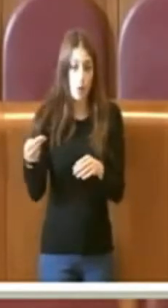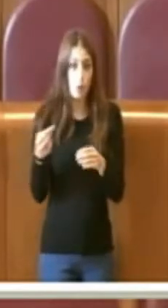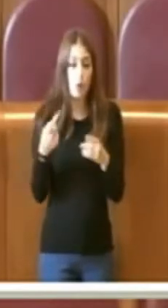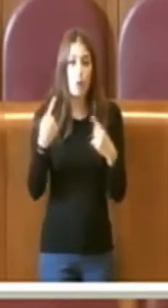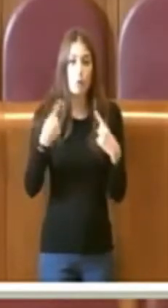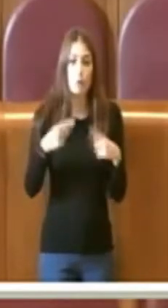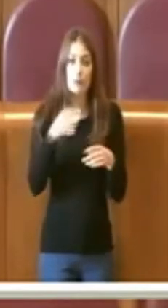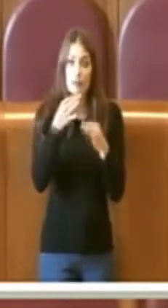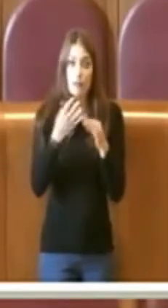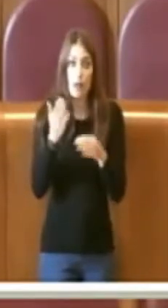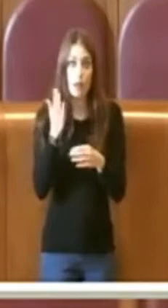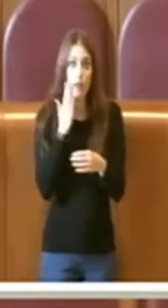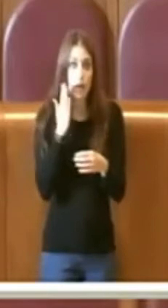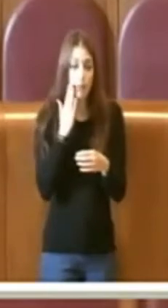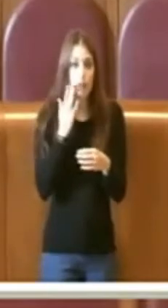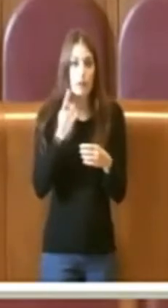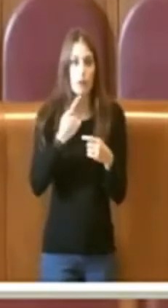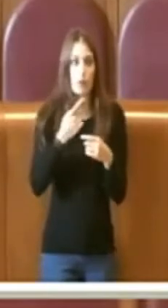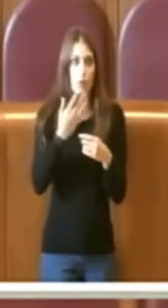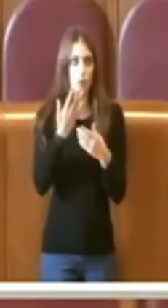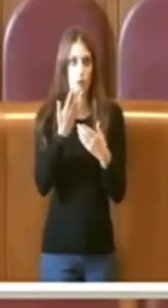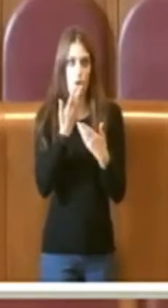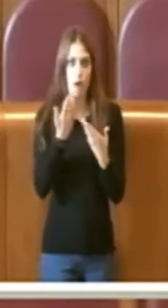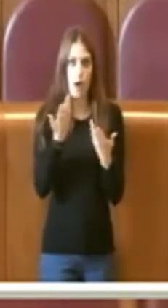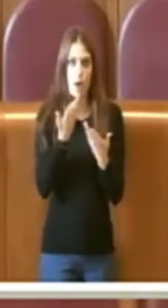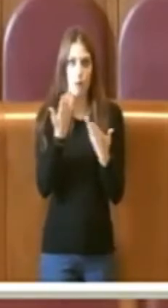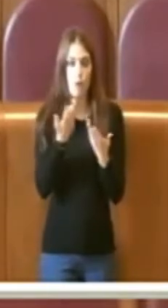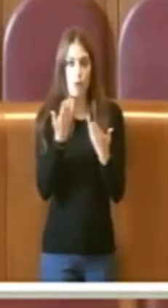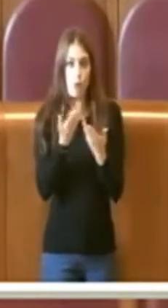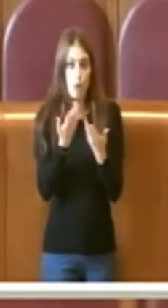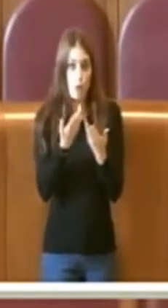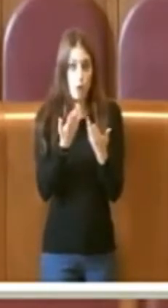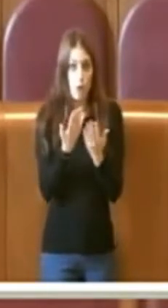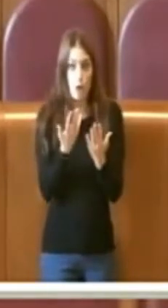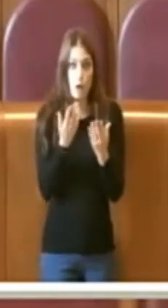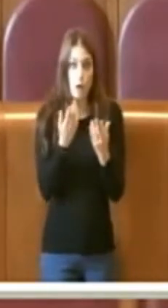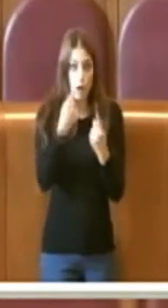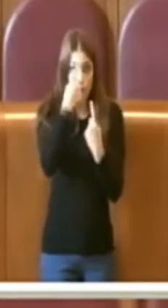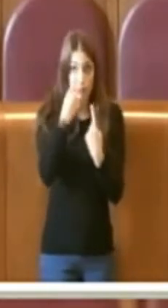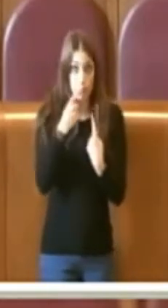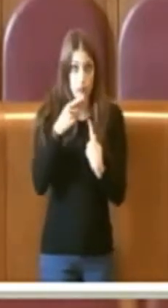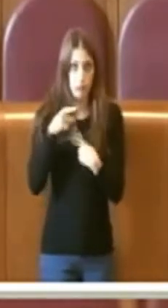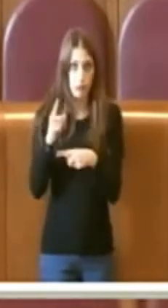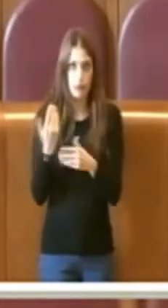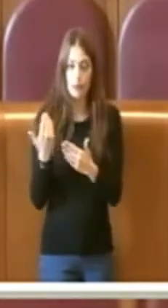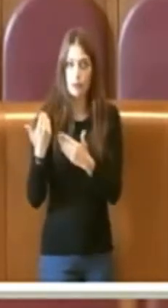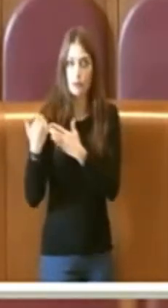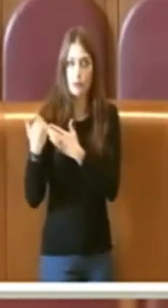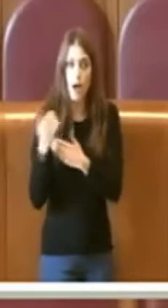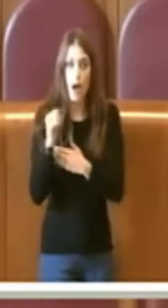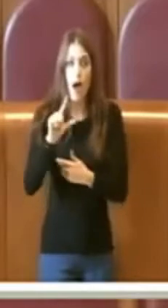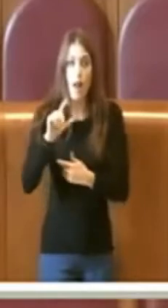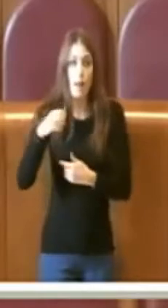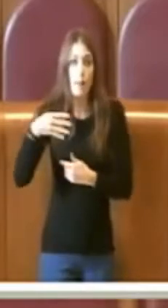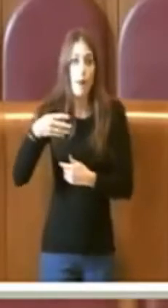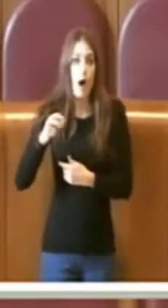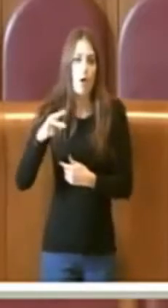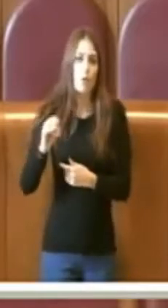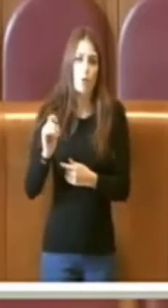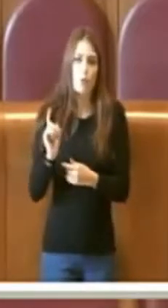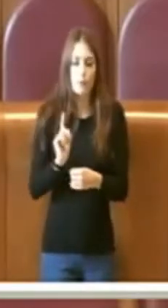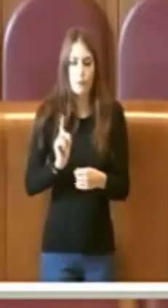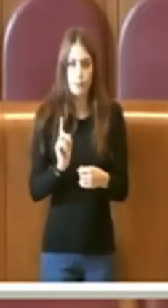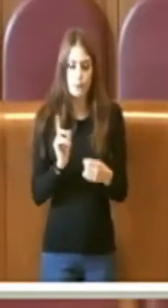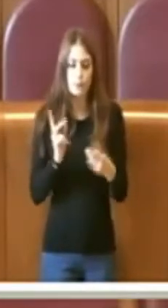questi debiti vogliamo calarli tutti completamente sulle spalle di Alemanno, ovviamente sono una serie